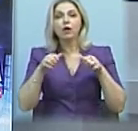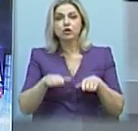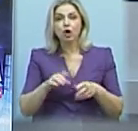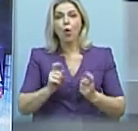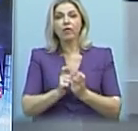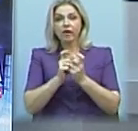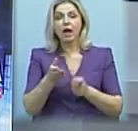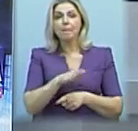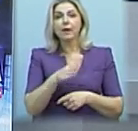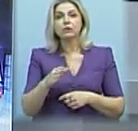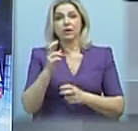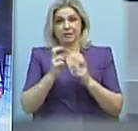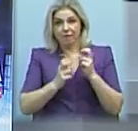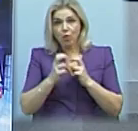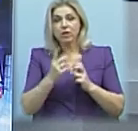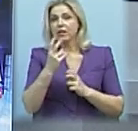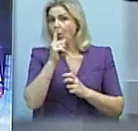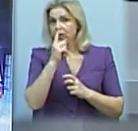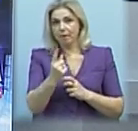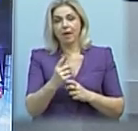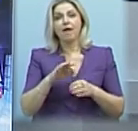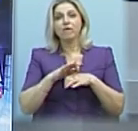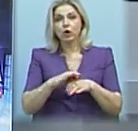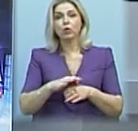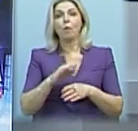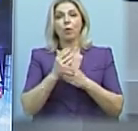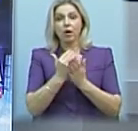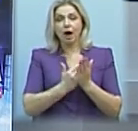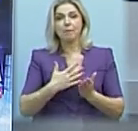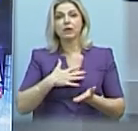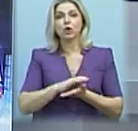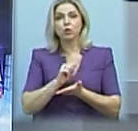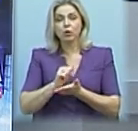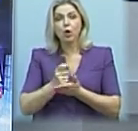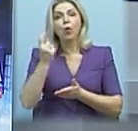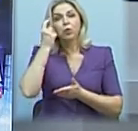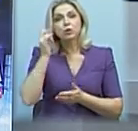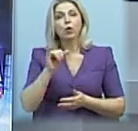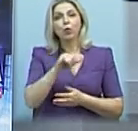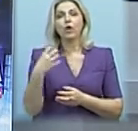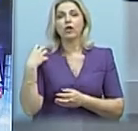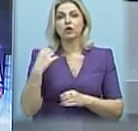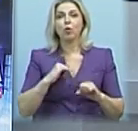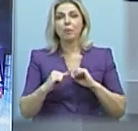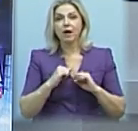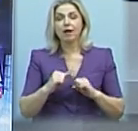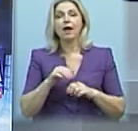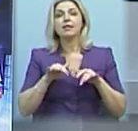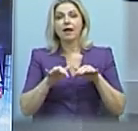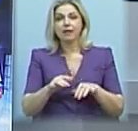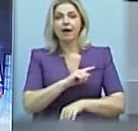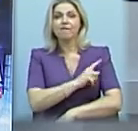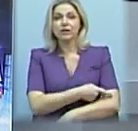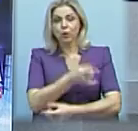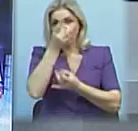триває навколо «Зорі» вже не один місяць? Ведуча програми Анета Рашевська дізнаватиметься у начальника управління у справах фізичної культури